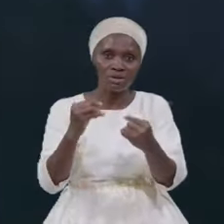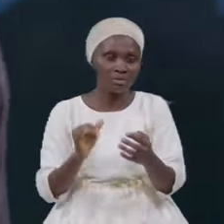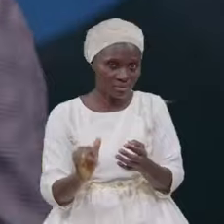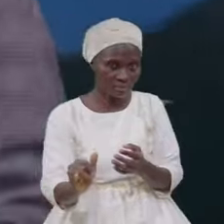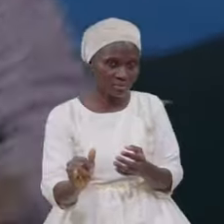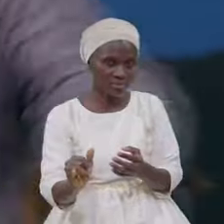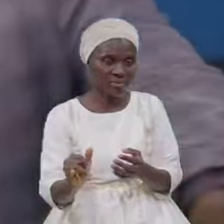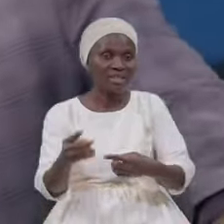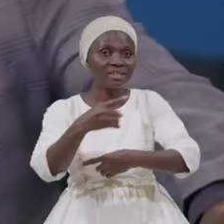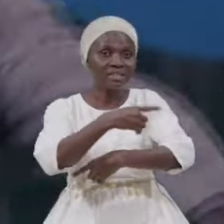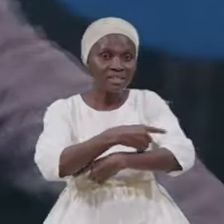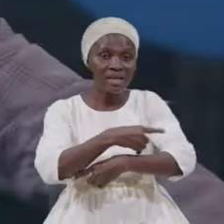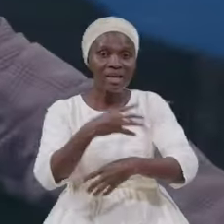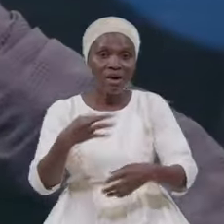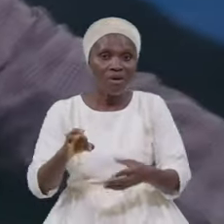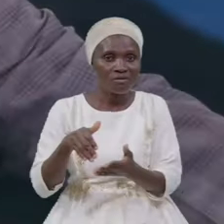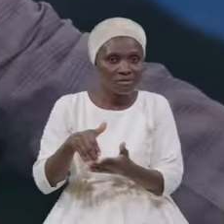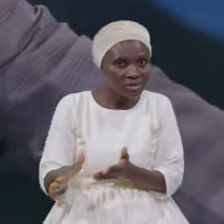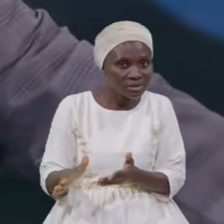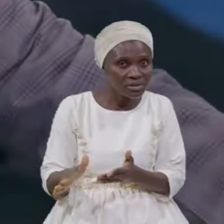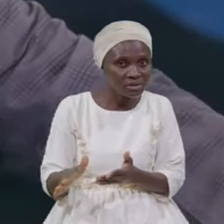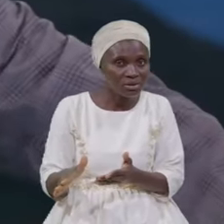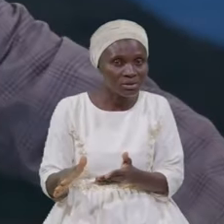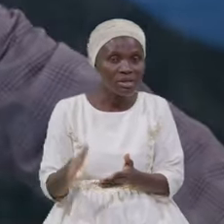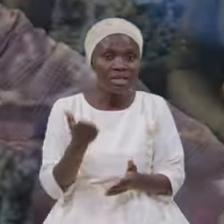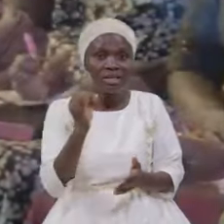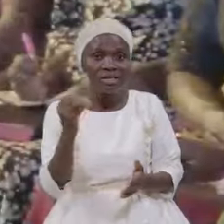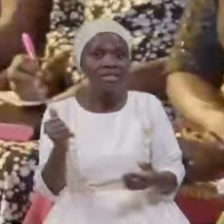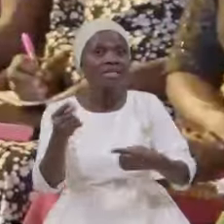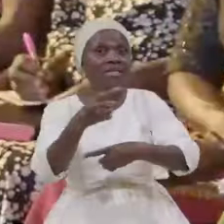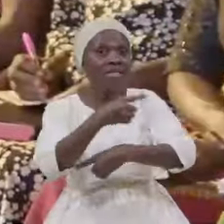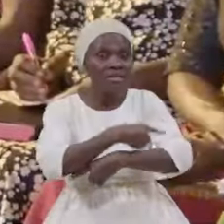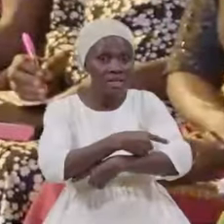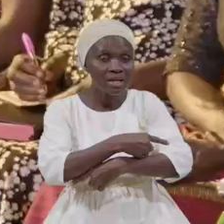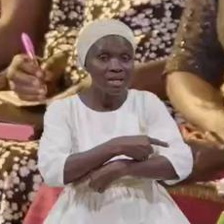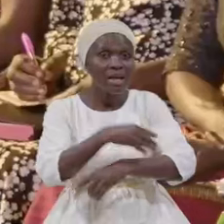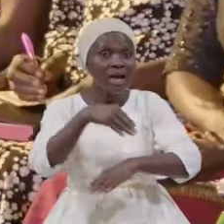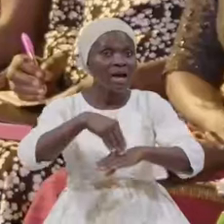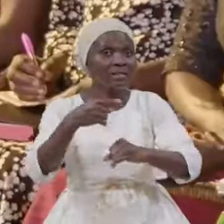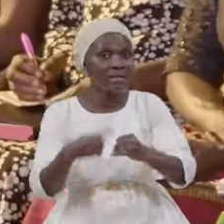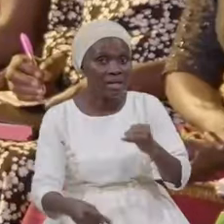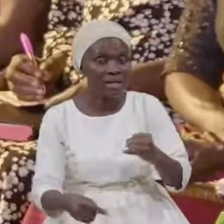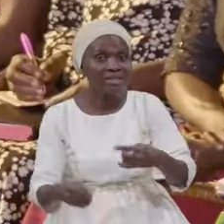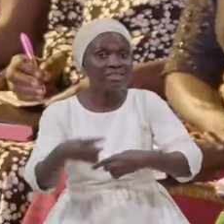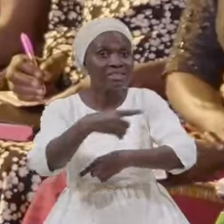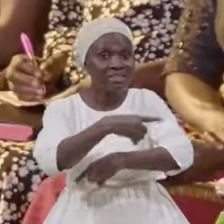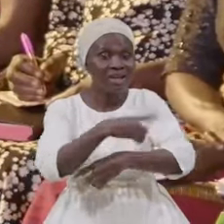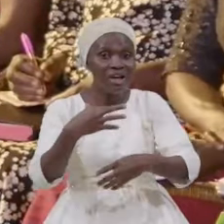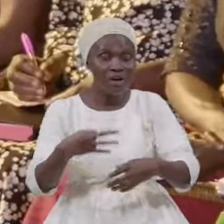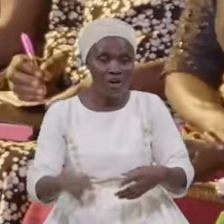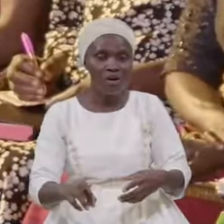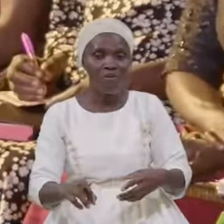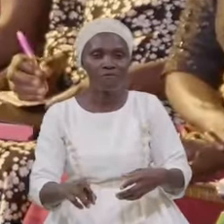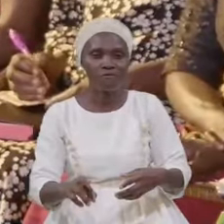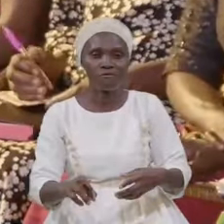du rejet. Il y a le jour, finalement, de compte rendu. Quand